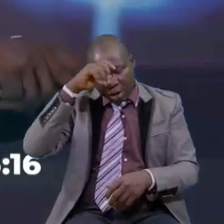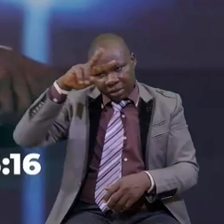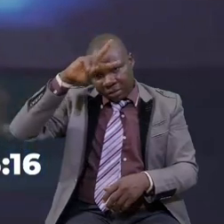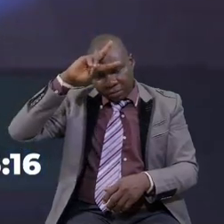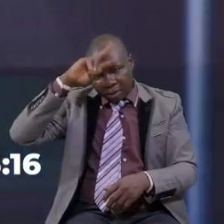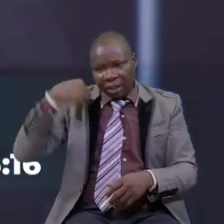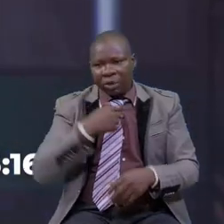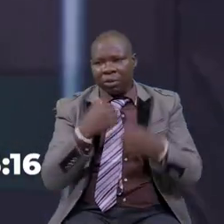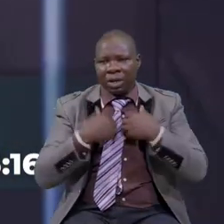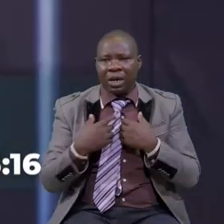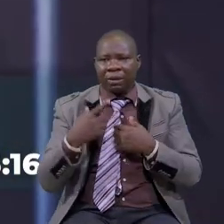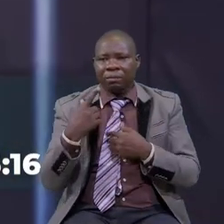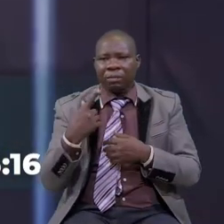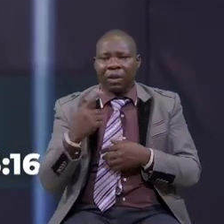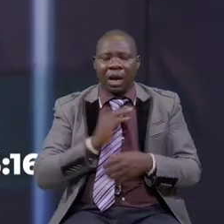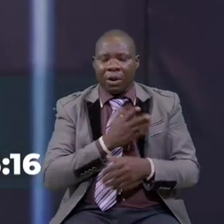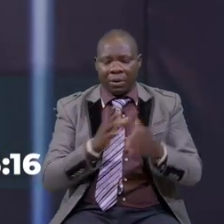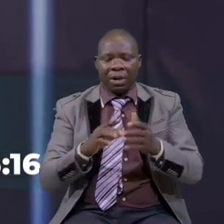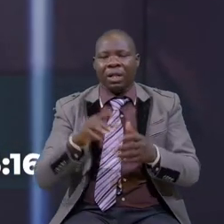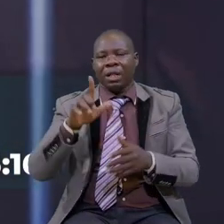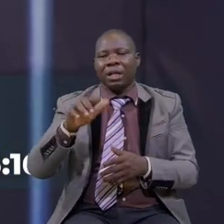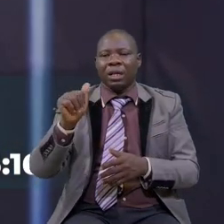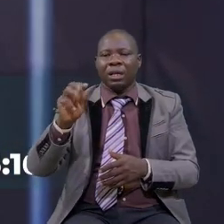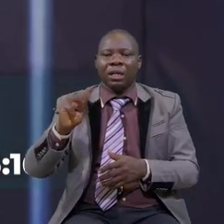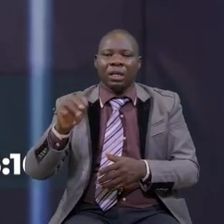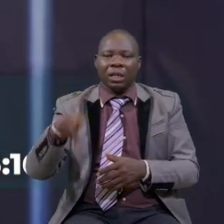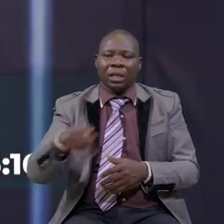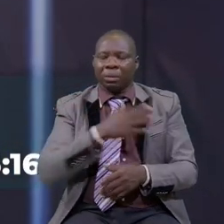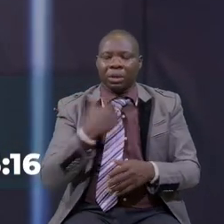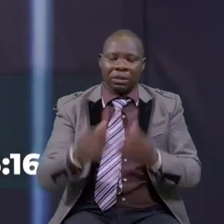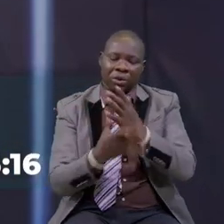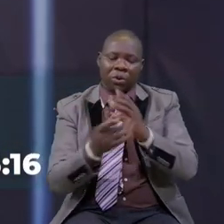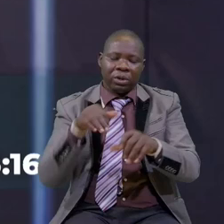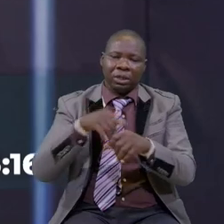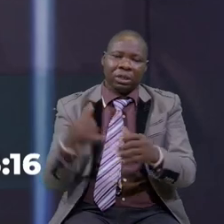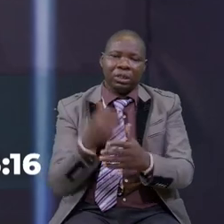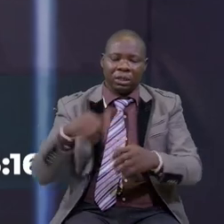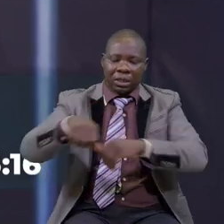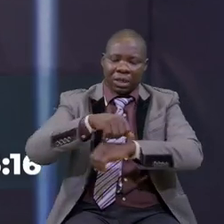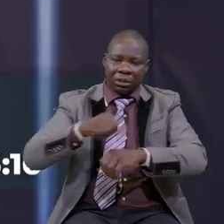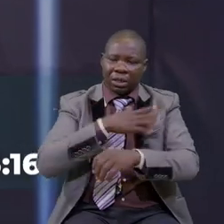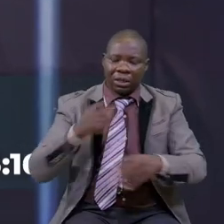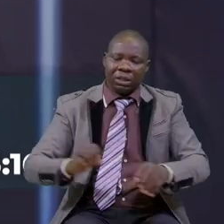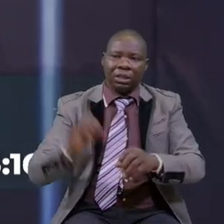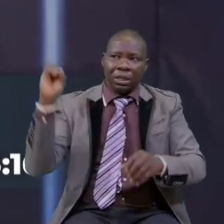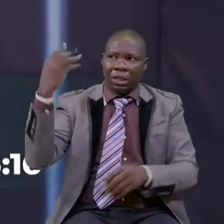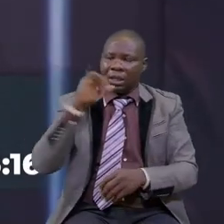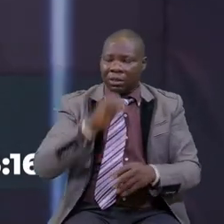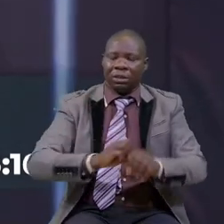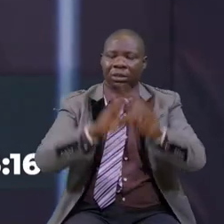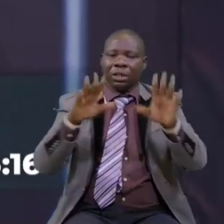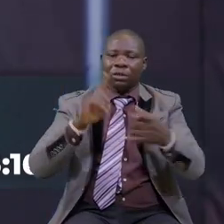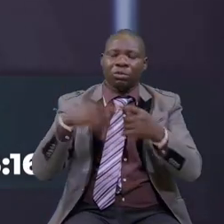des épouses vierges, et nous avons l'huile dedans, et l'onction, et la lumière brille jusqu'à ce que le